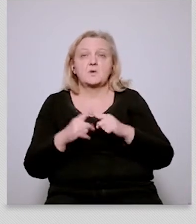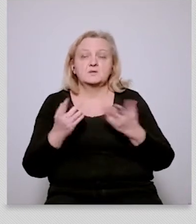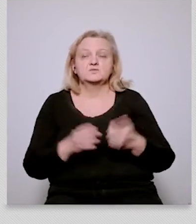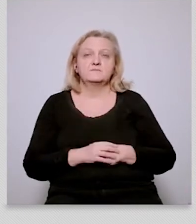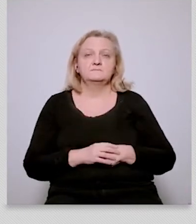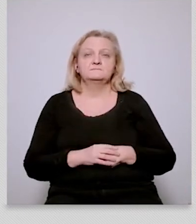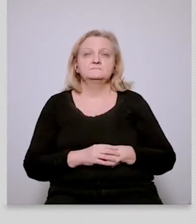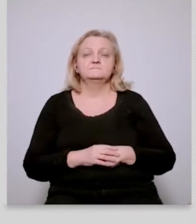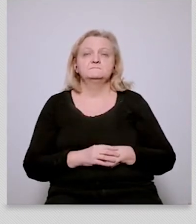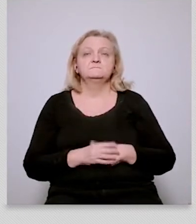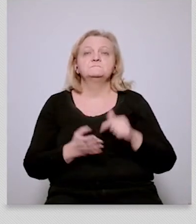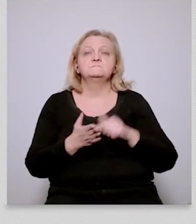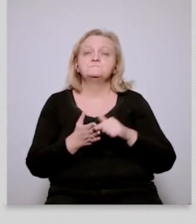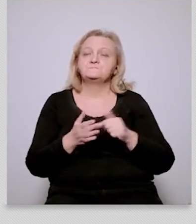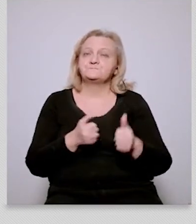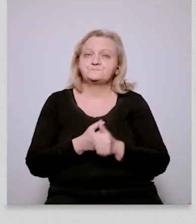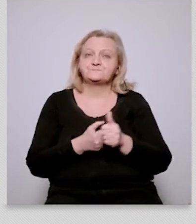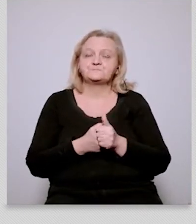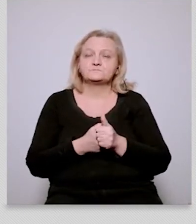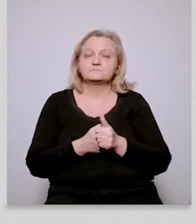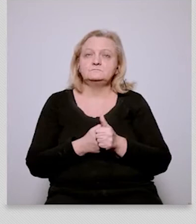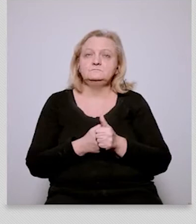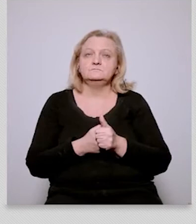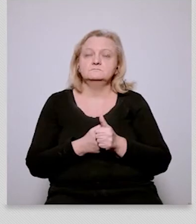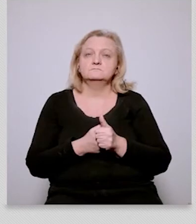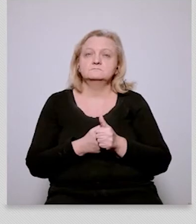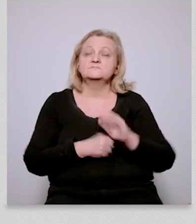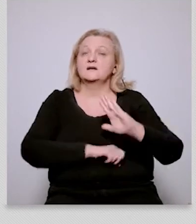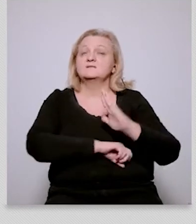jeżeli chodzi o poparcie społeczne